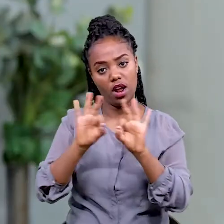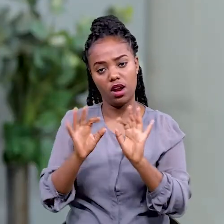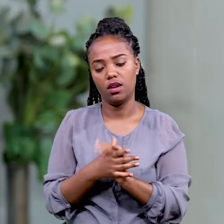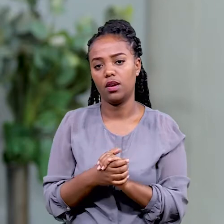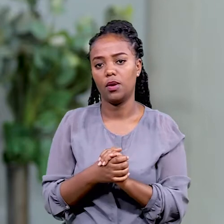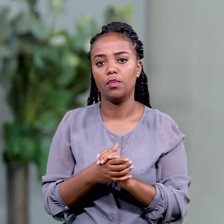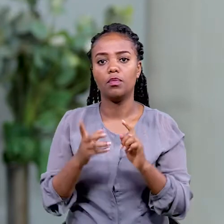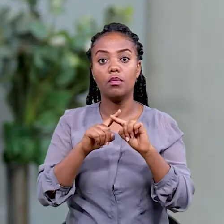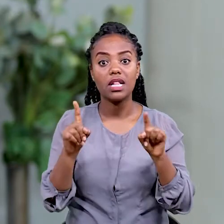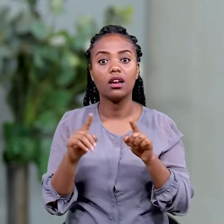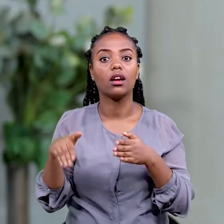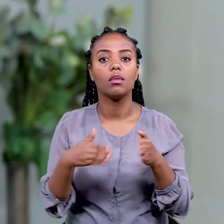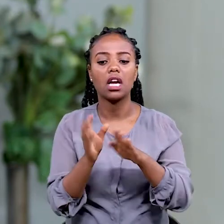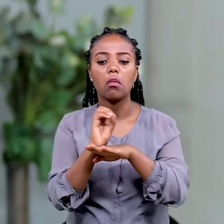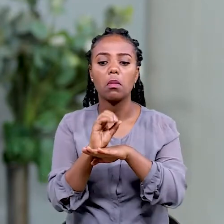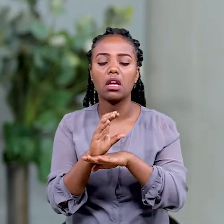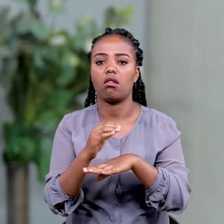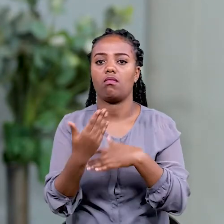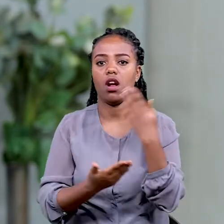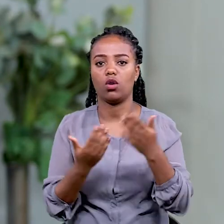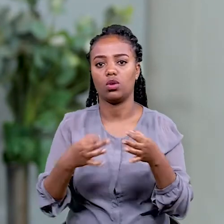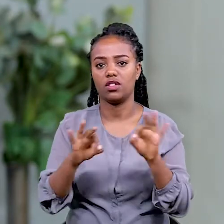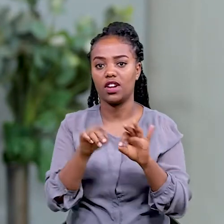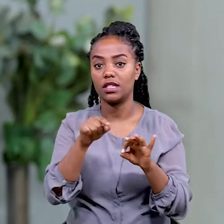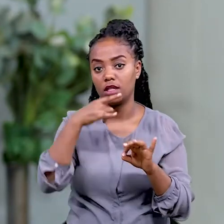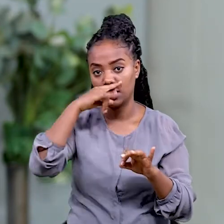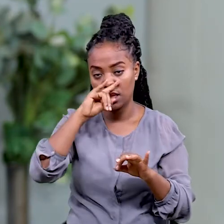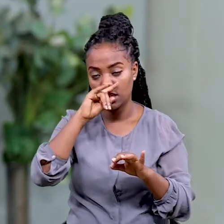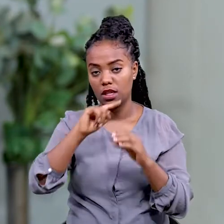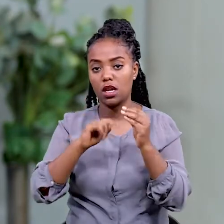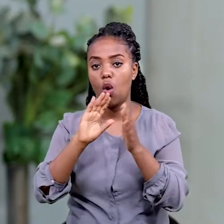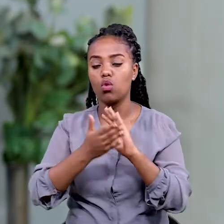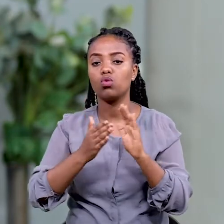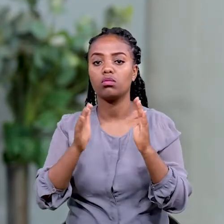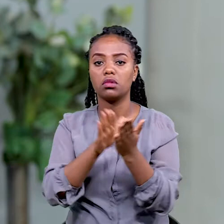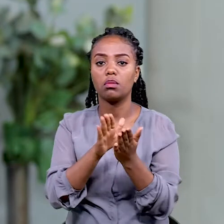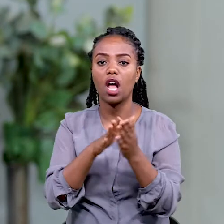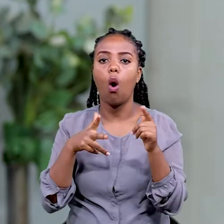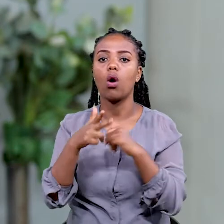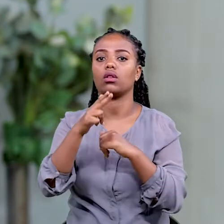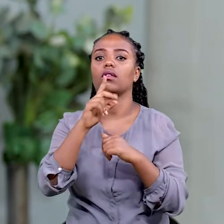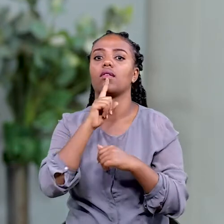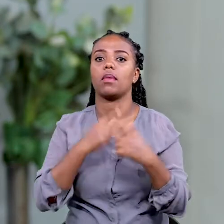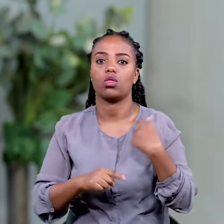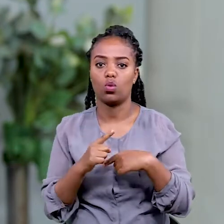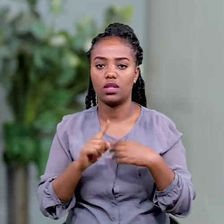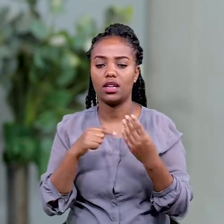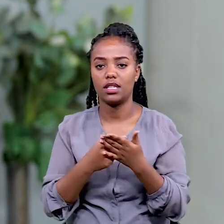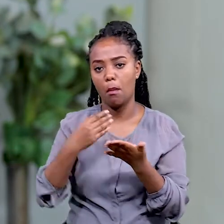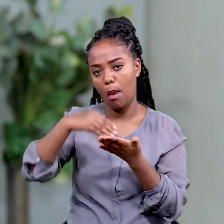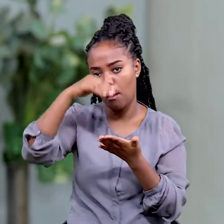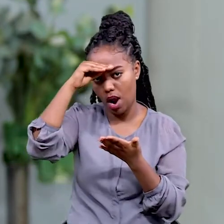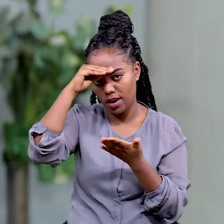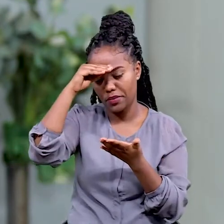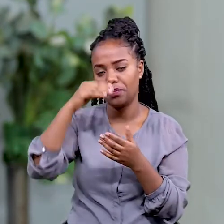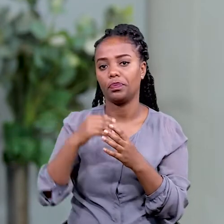ያስፈልጋቸዋል። በተለየ መንገድ የምክር አገልግሎት ያስፈልጋቸዋል። እነዚህ ህፃናቶች ስለሆኑ ትምህርታቸውን አቋርጦ የመጡም ጭምርም ስለሆኑ